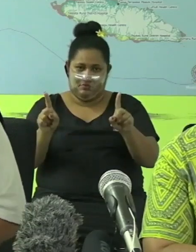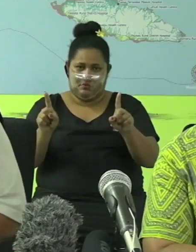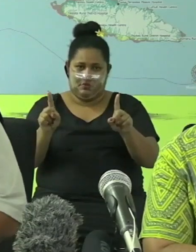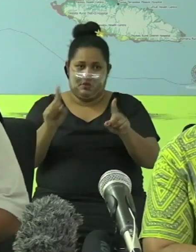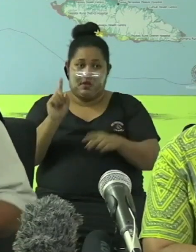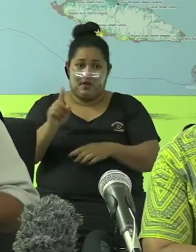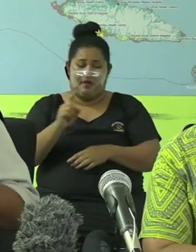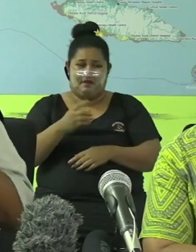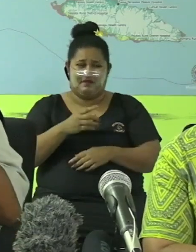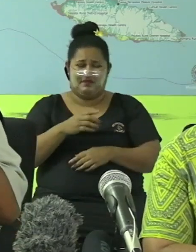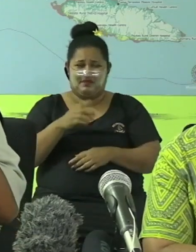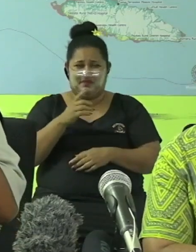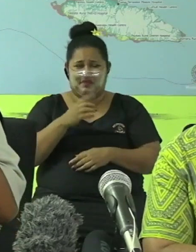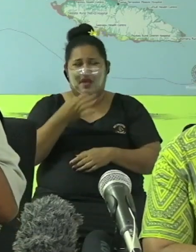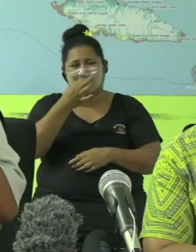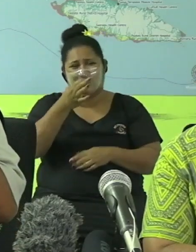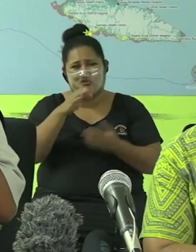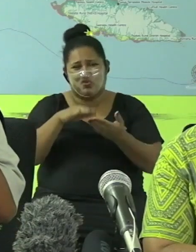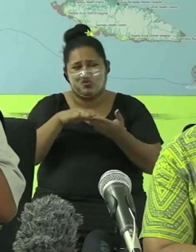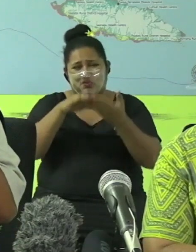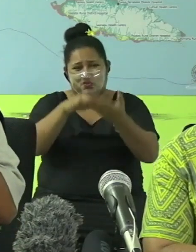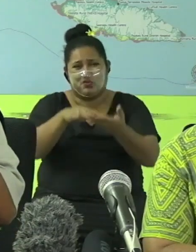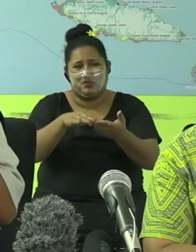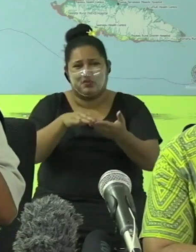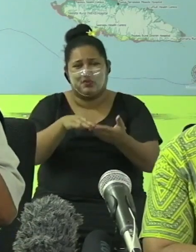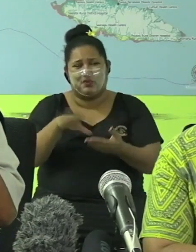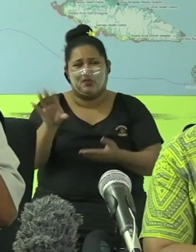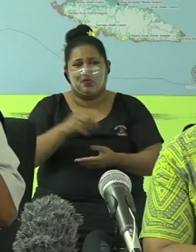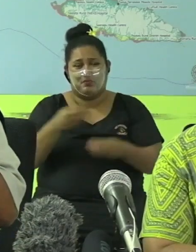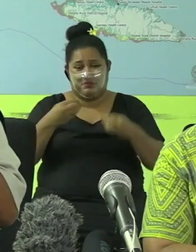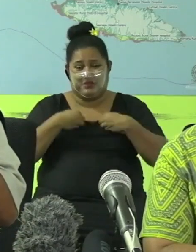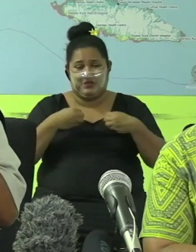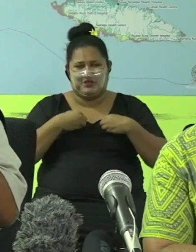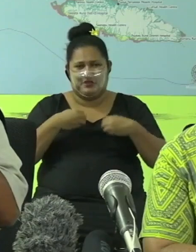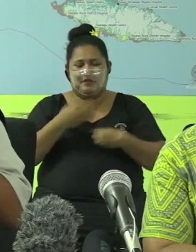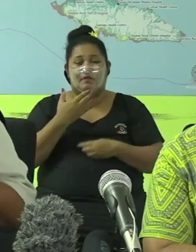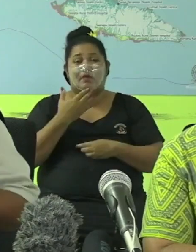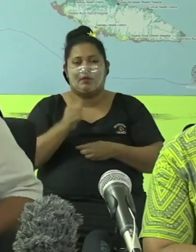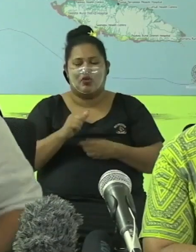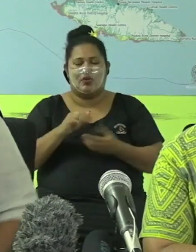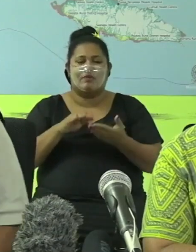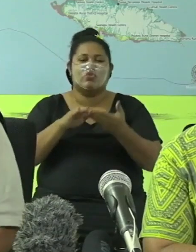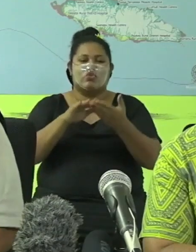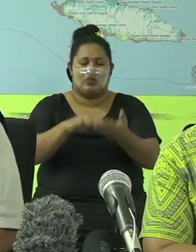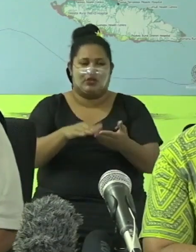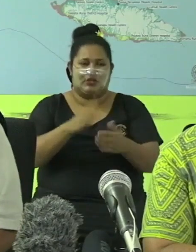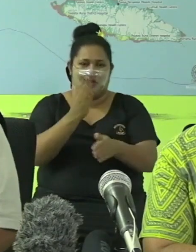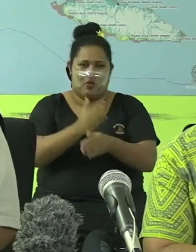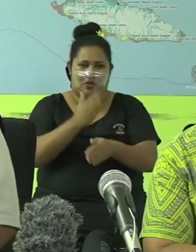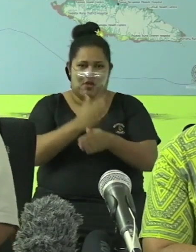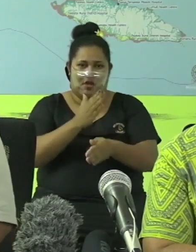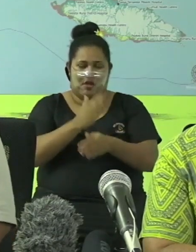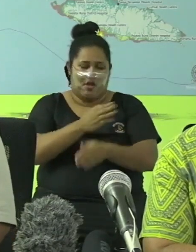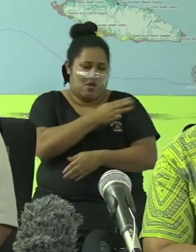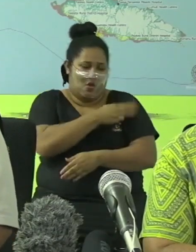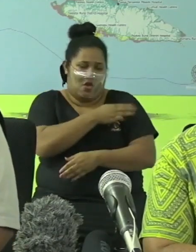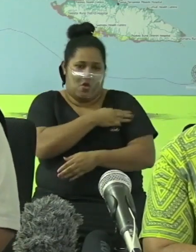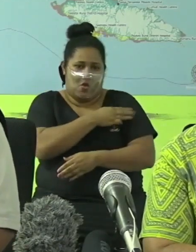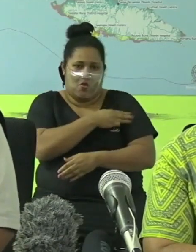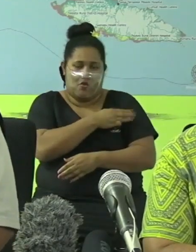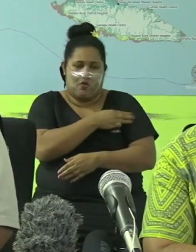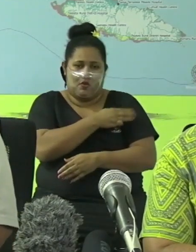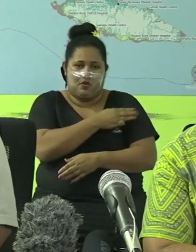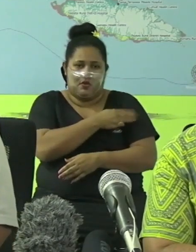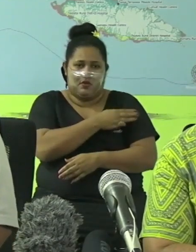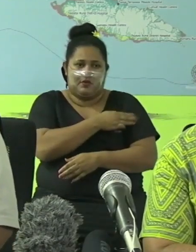ana pisinisi o le atalaia le aso ataeao faamolemole fesoasoani mai le galuega leoleo